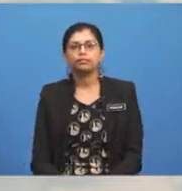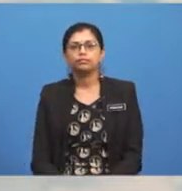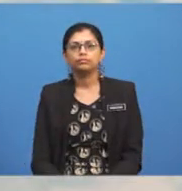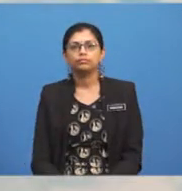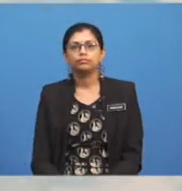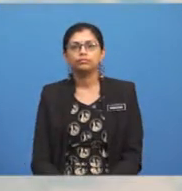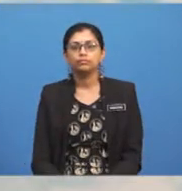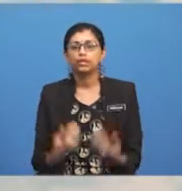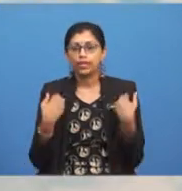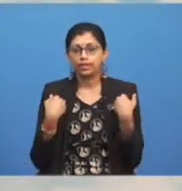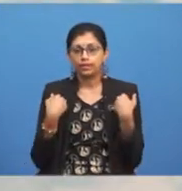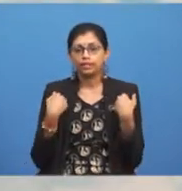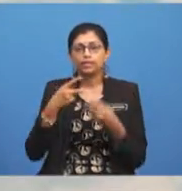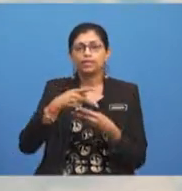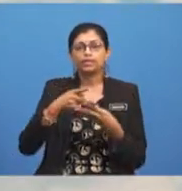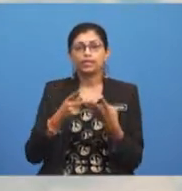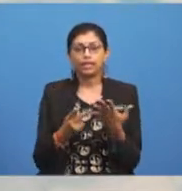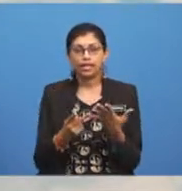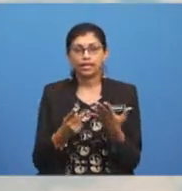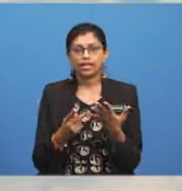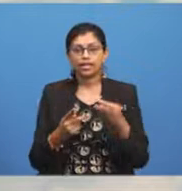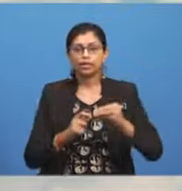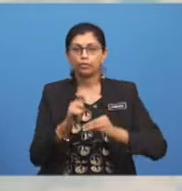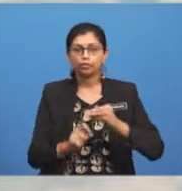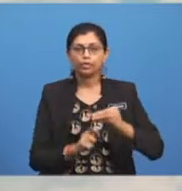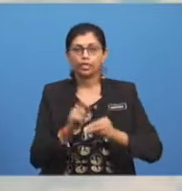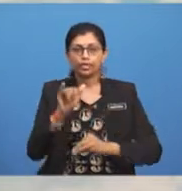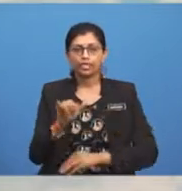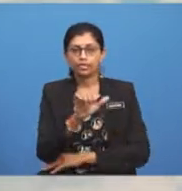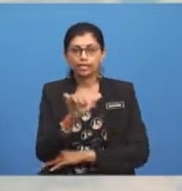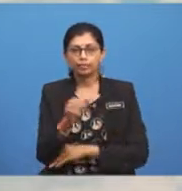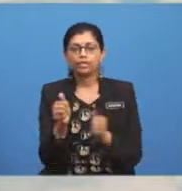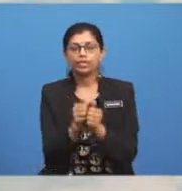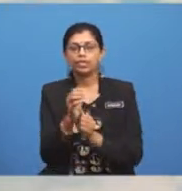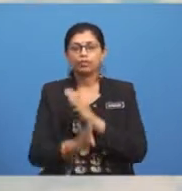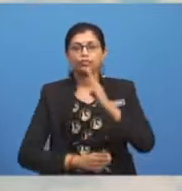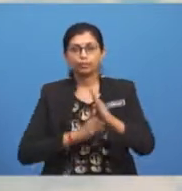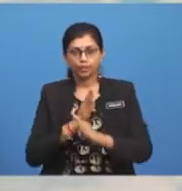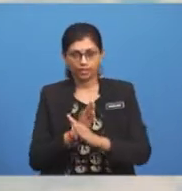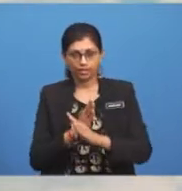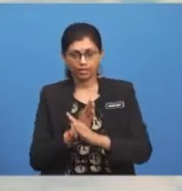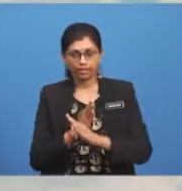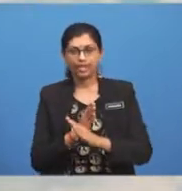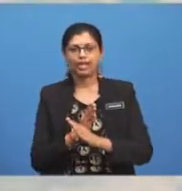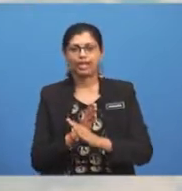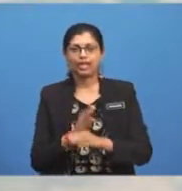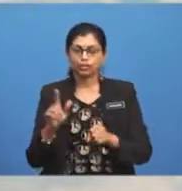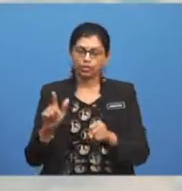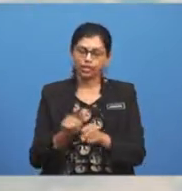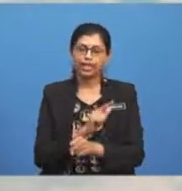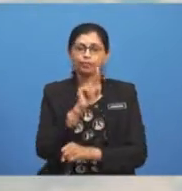Satu kadar putaran satelit geopegun ini adalah sama dengan putaran lengkap